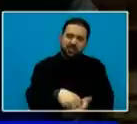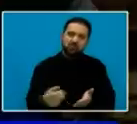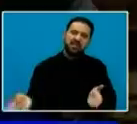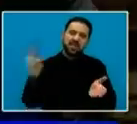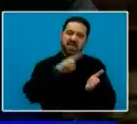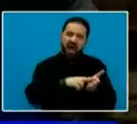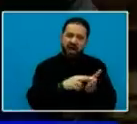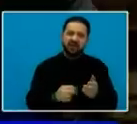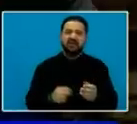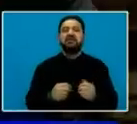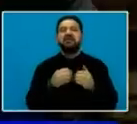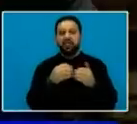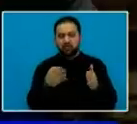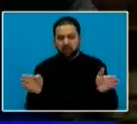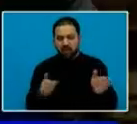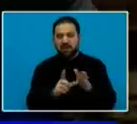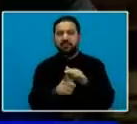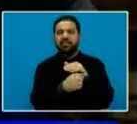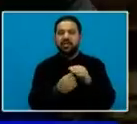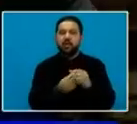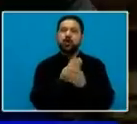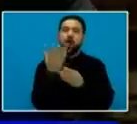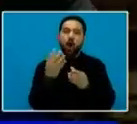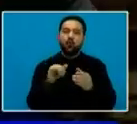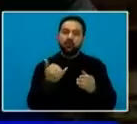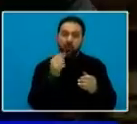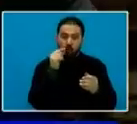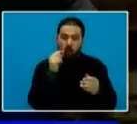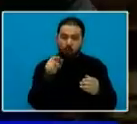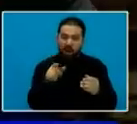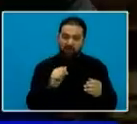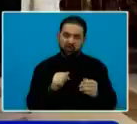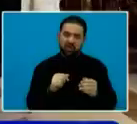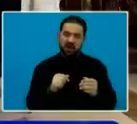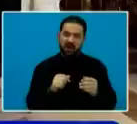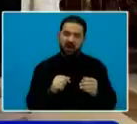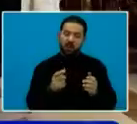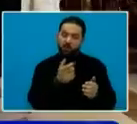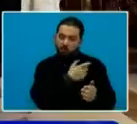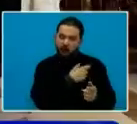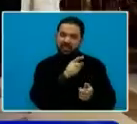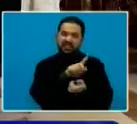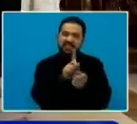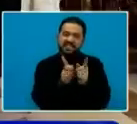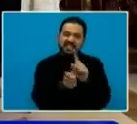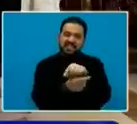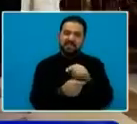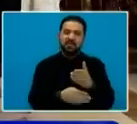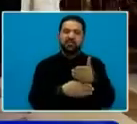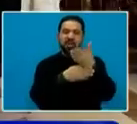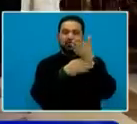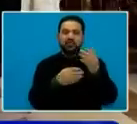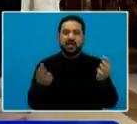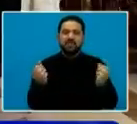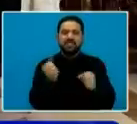salvare. Și atunci omul acela are șansa reală de a se îndrepta și de a ajunge ceea ce trebuie